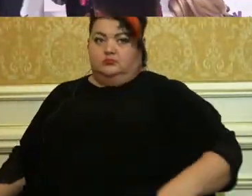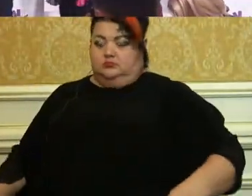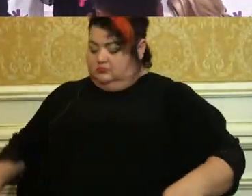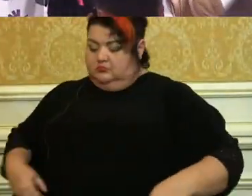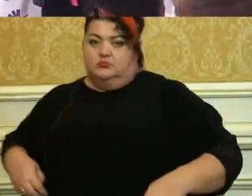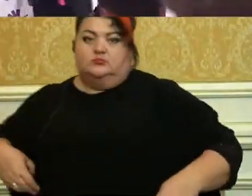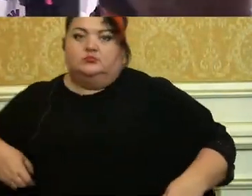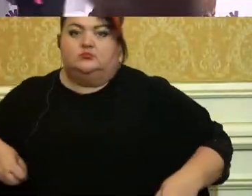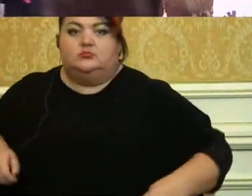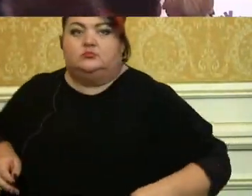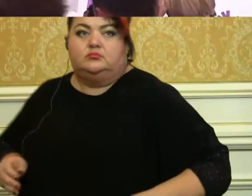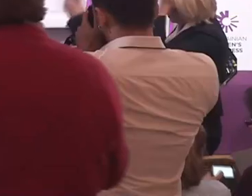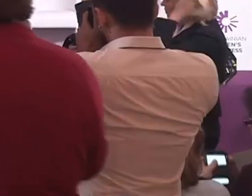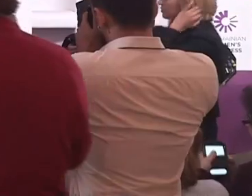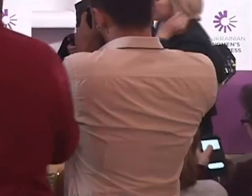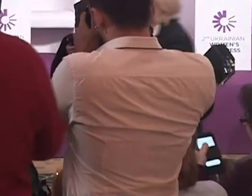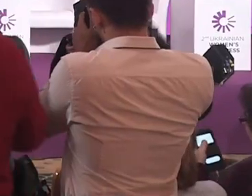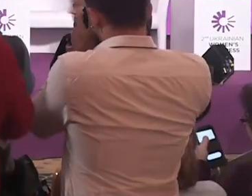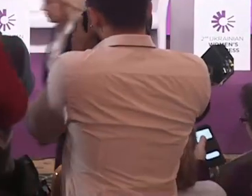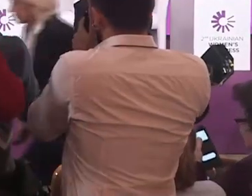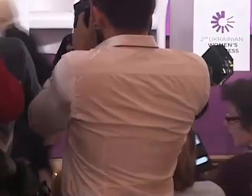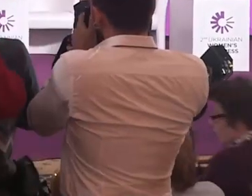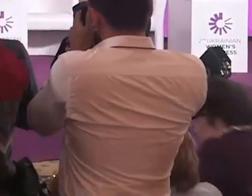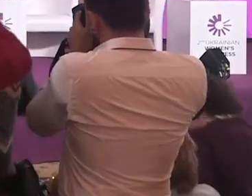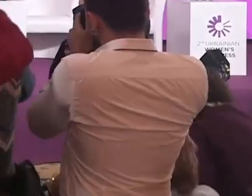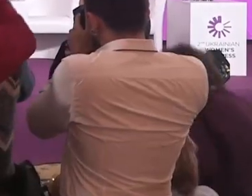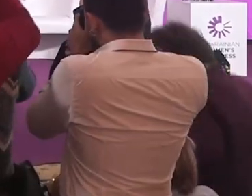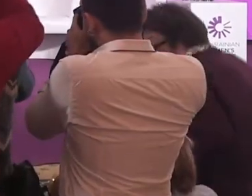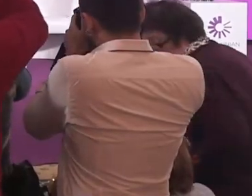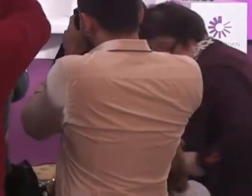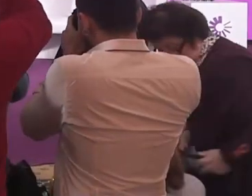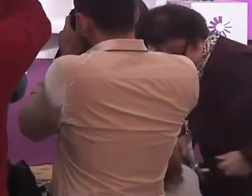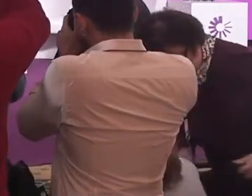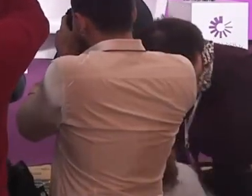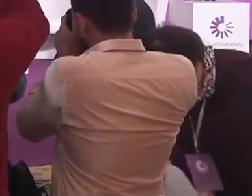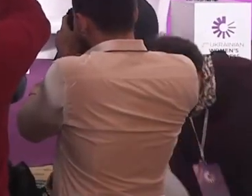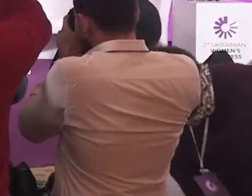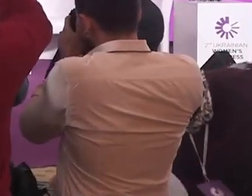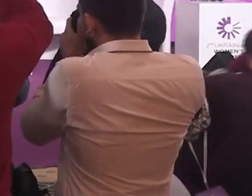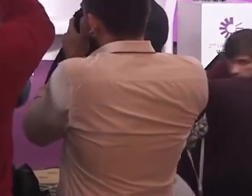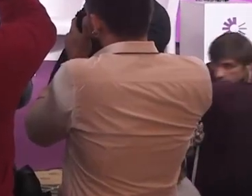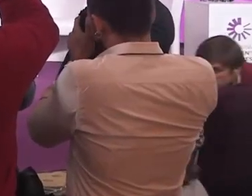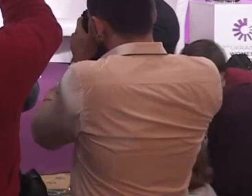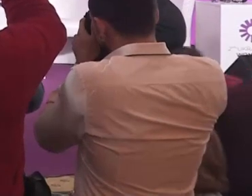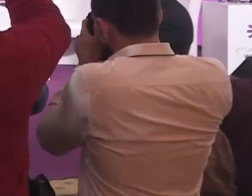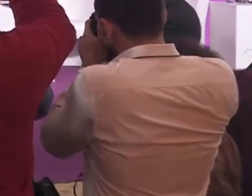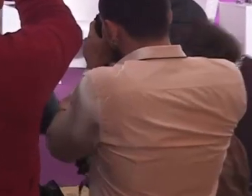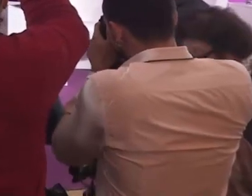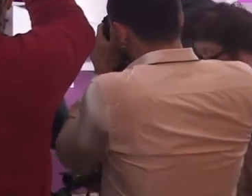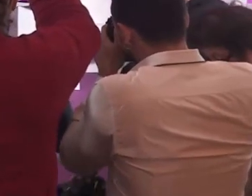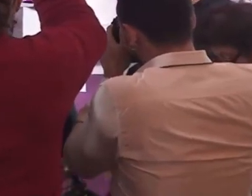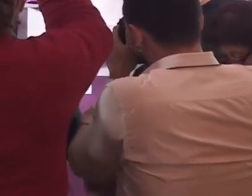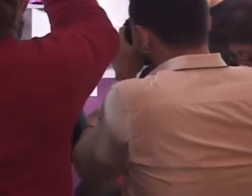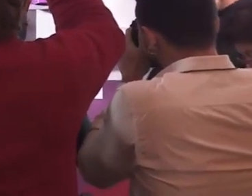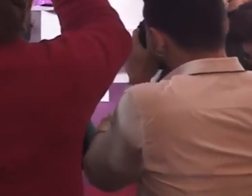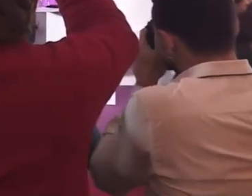to stay at your places. In a few minutes, we're going to start the next platform. Звертаю вашу увагу на праву сторону